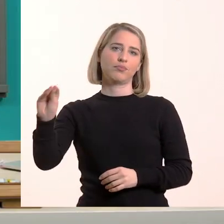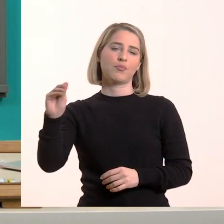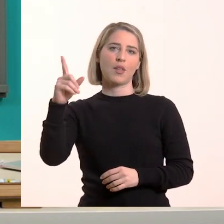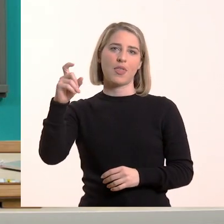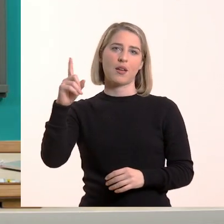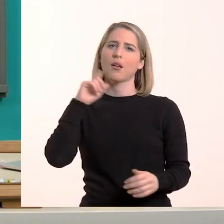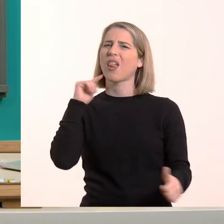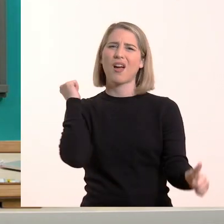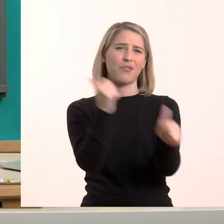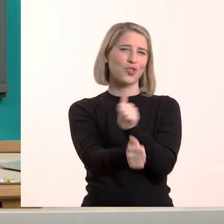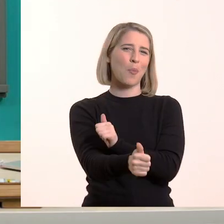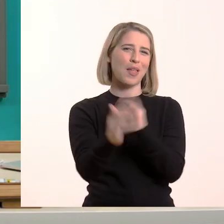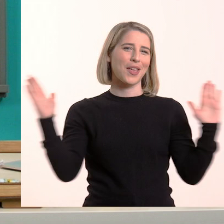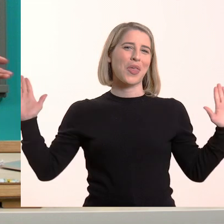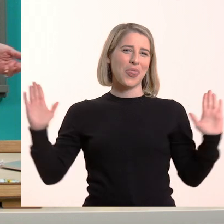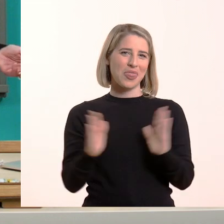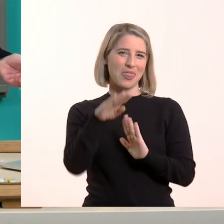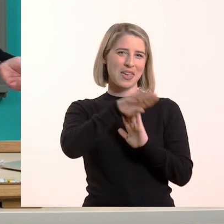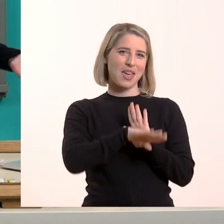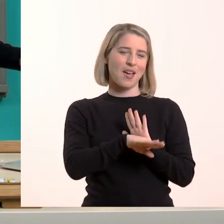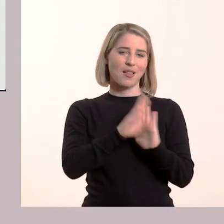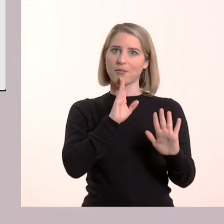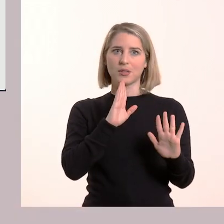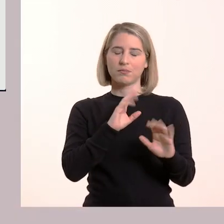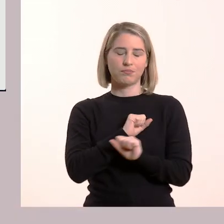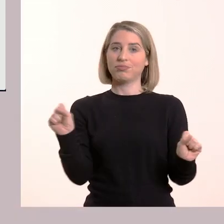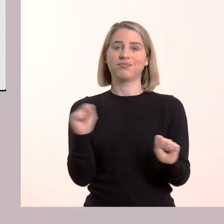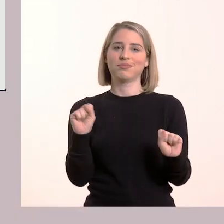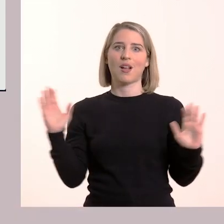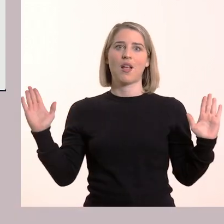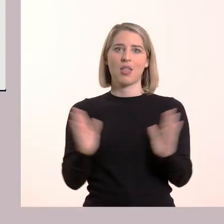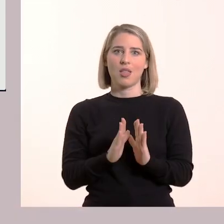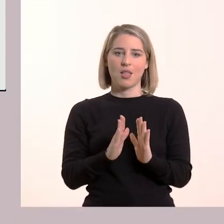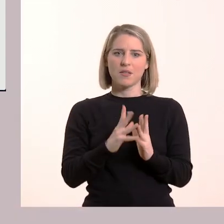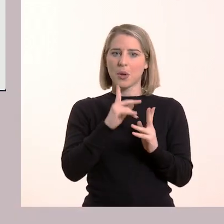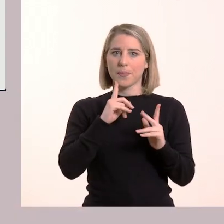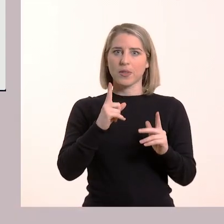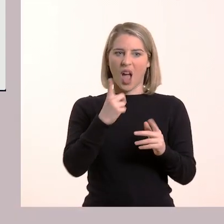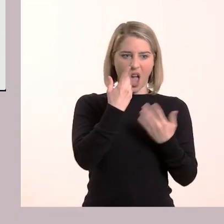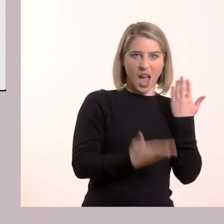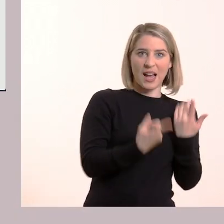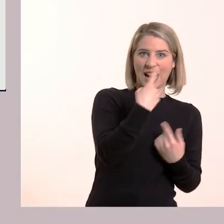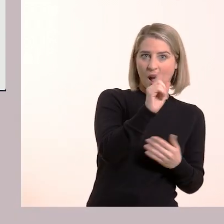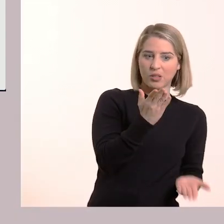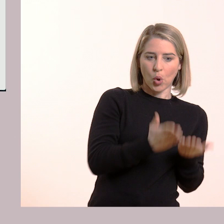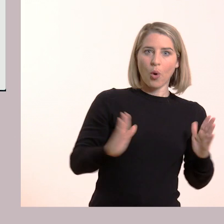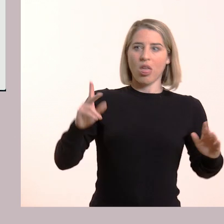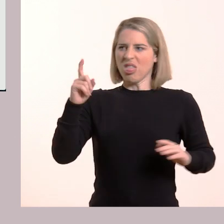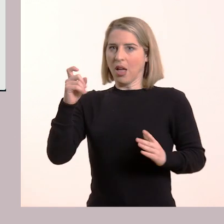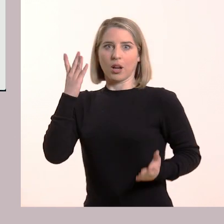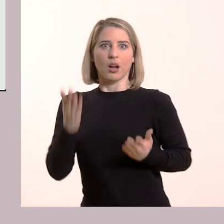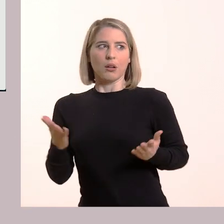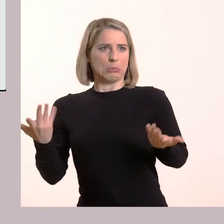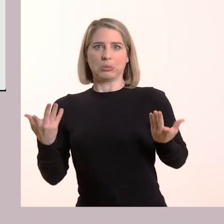αυτόματη δίαιτα αυτή. Απότομα δυνάτησε ο Γιώργος, από 100 κιλά 10, εξαϊλώθηκε. Αν